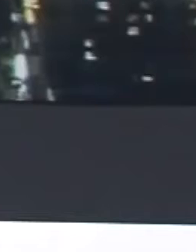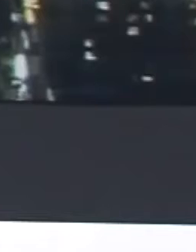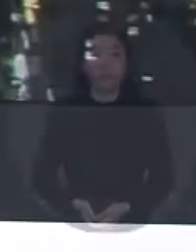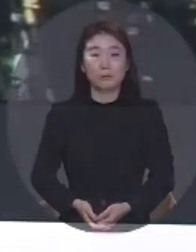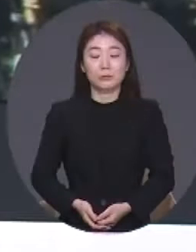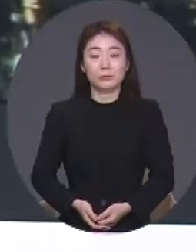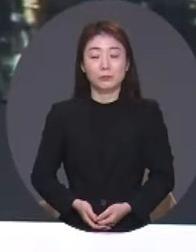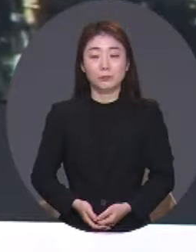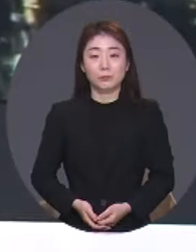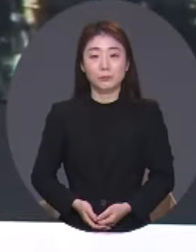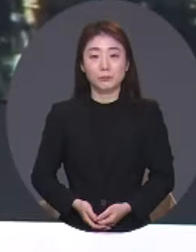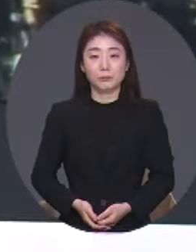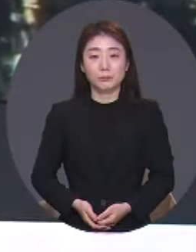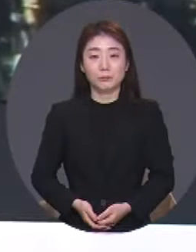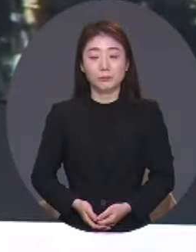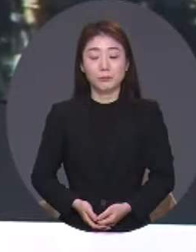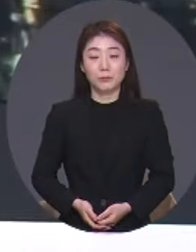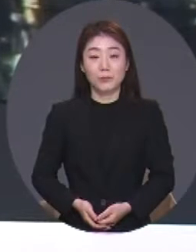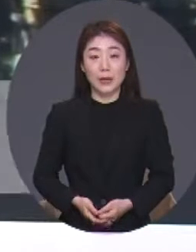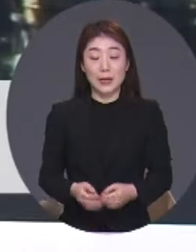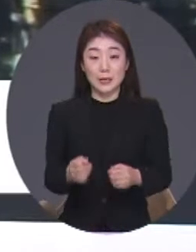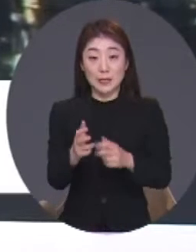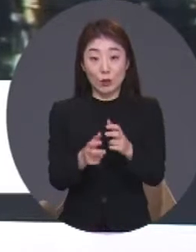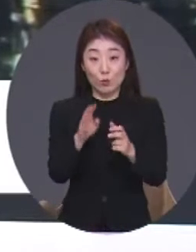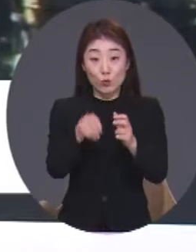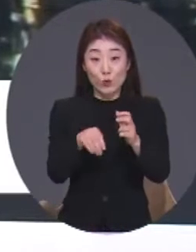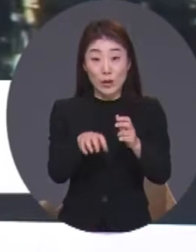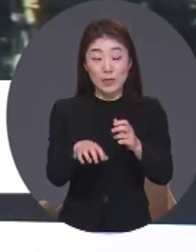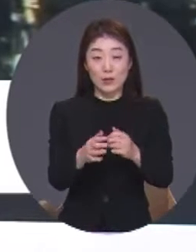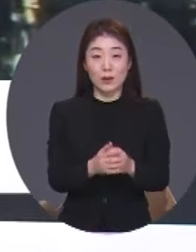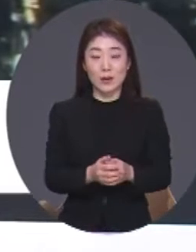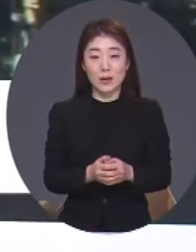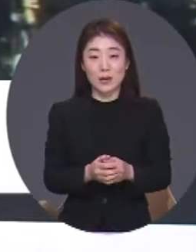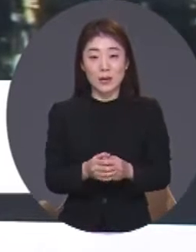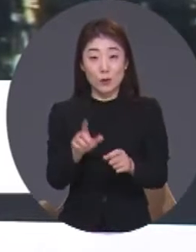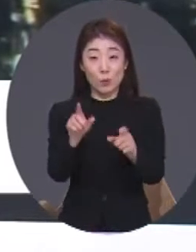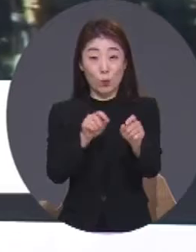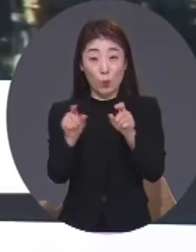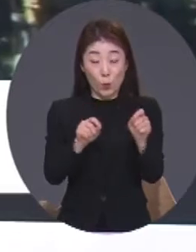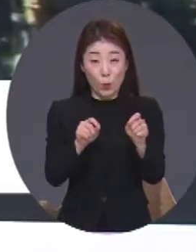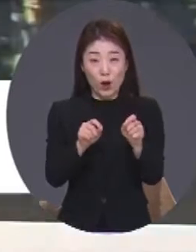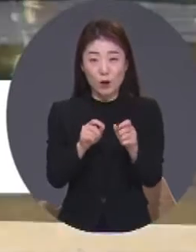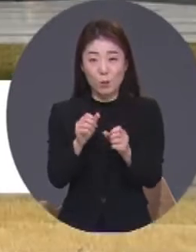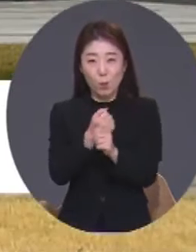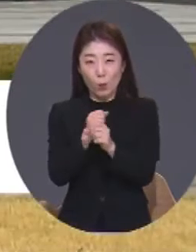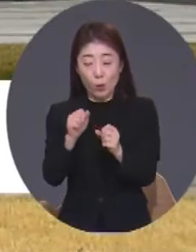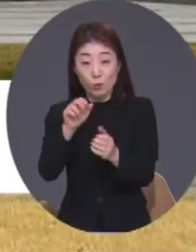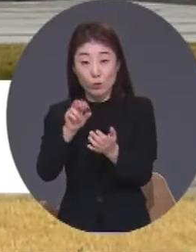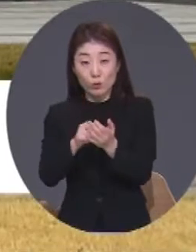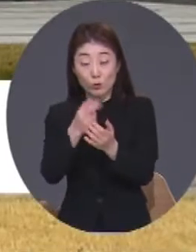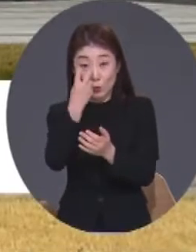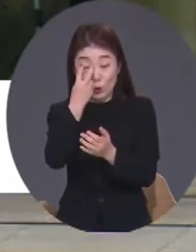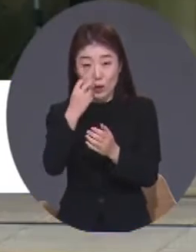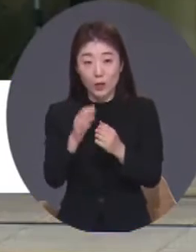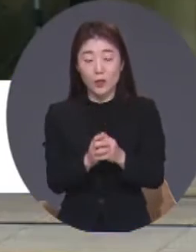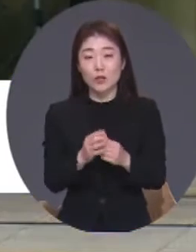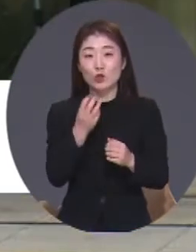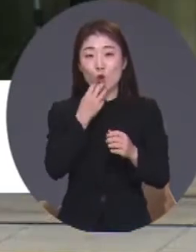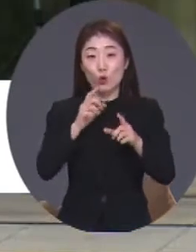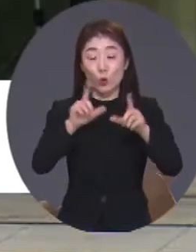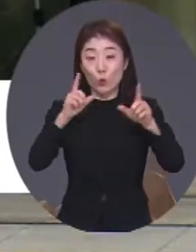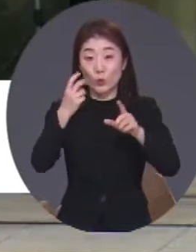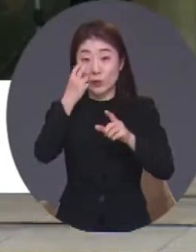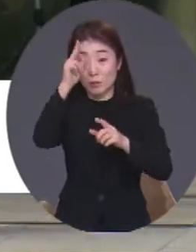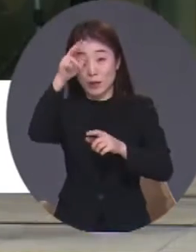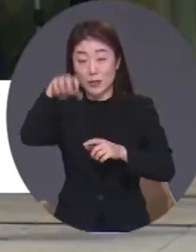음 다음 있습니다 산업부의 이른바 인사 블랙리스트 의혹을 수사 중인 서울동부지검 이온을 한국 남동